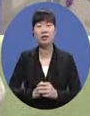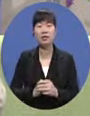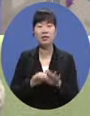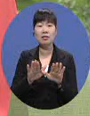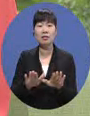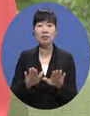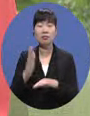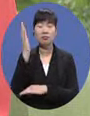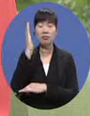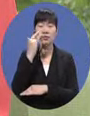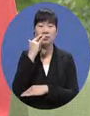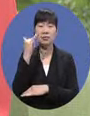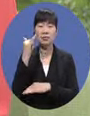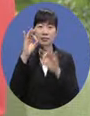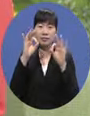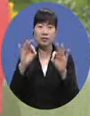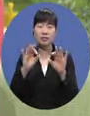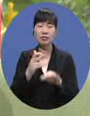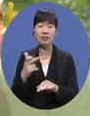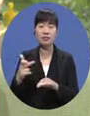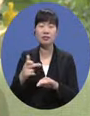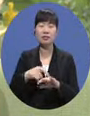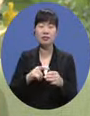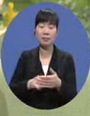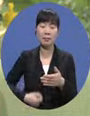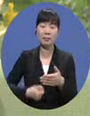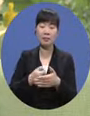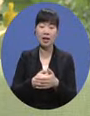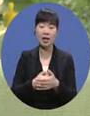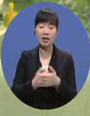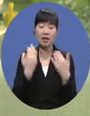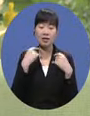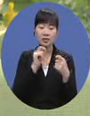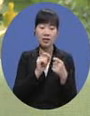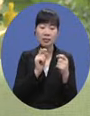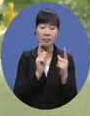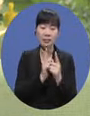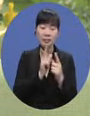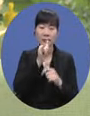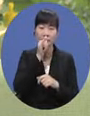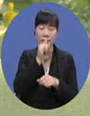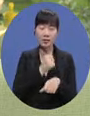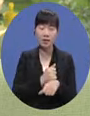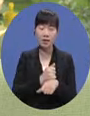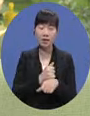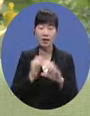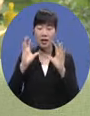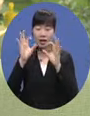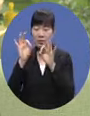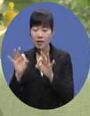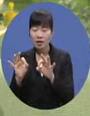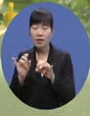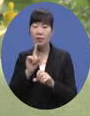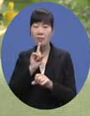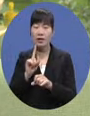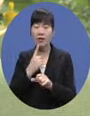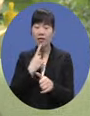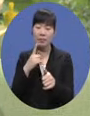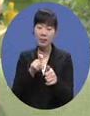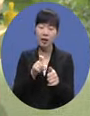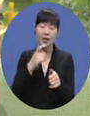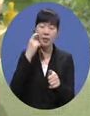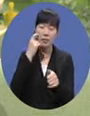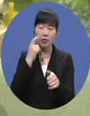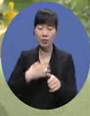근데 이제 사연의 부모님 같은 경우에는 큰맘 먹고 가셨는데 아이를 막상 보니까 얘한테 뭐라고 협박을 할 수도